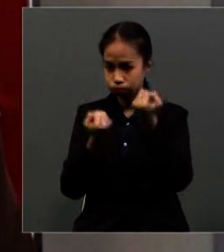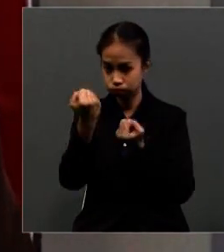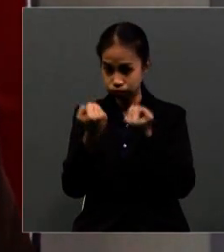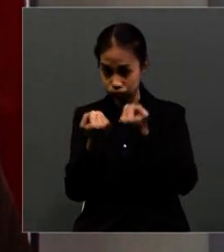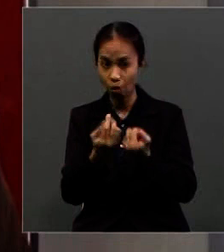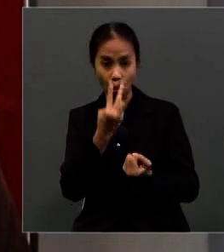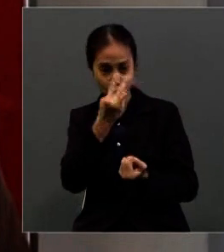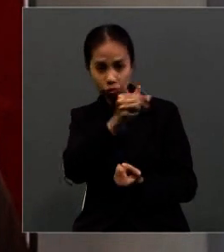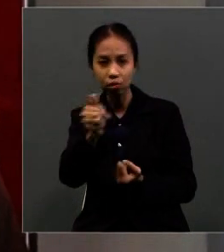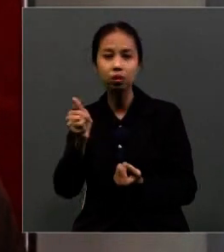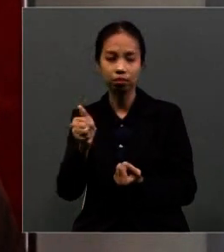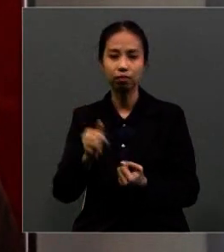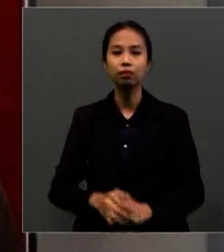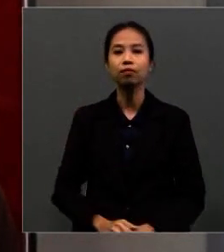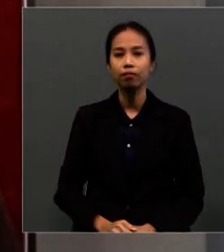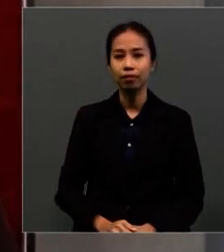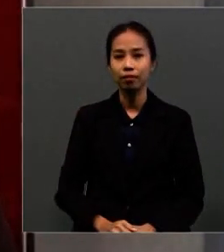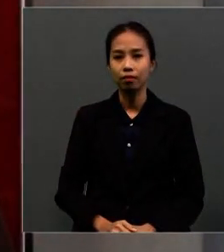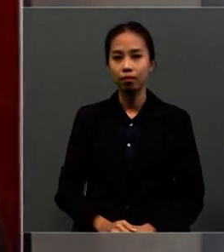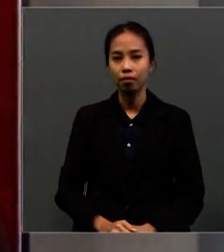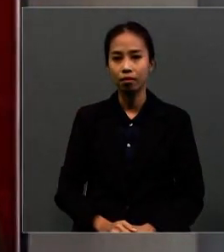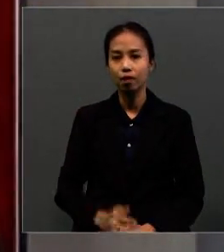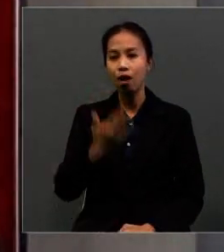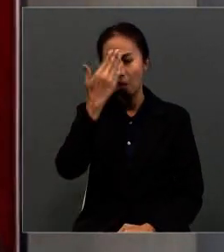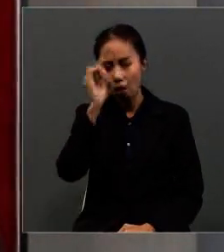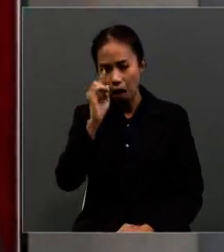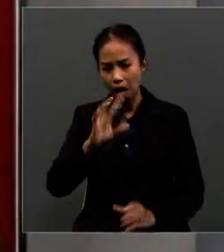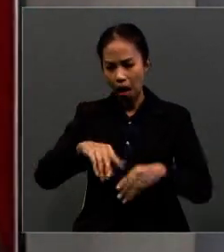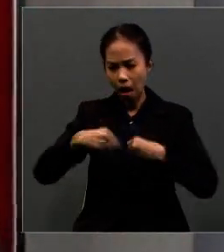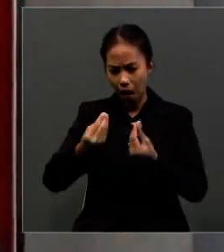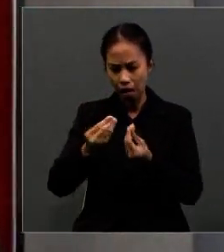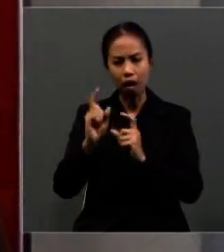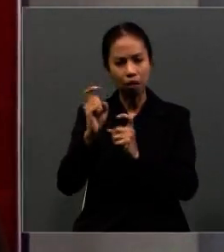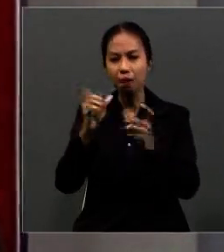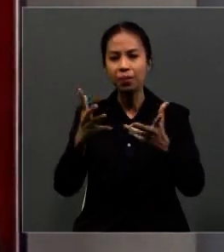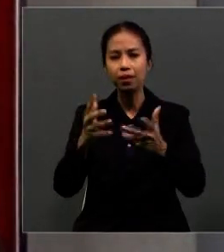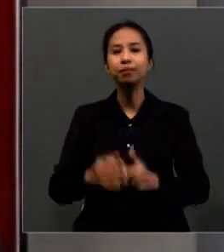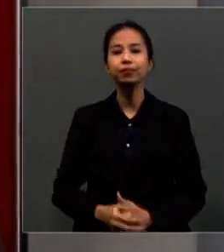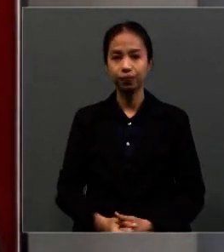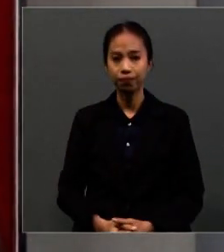เพื่อให้เกิดความปลอดภัยกับผู้ใช้ทางร่วมกันนะครับ